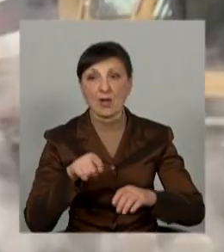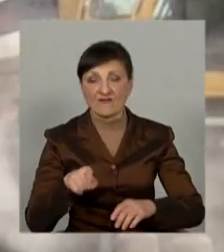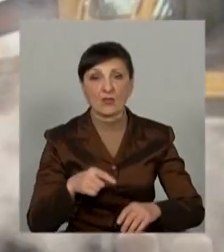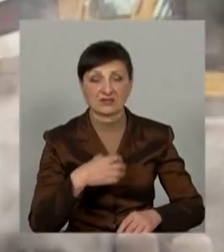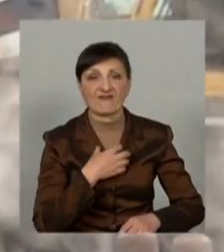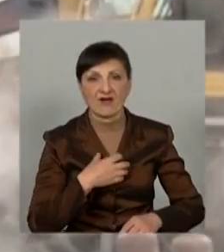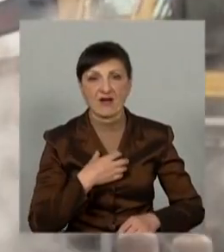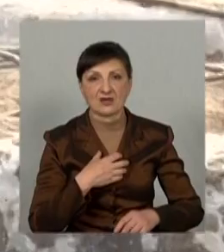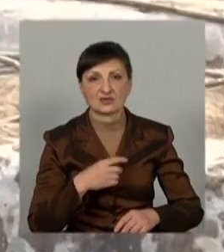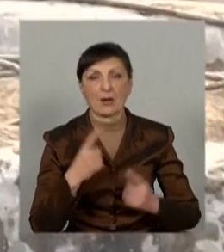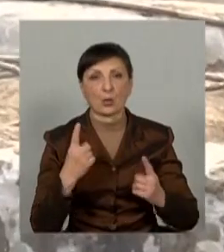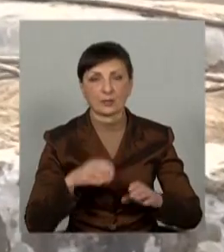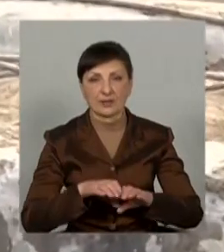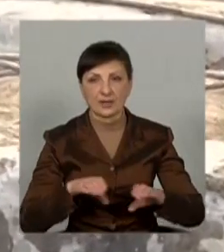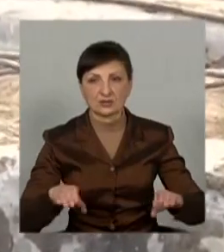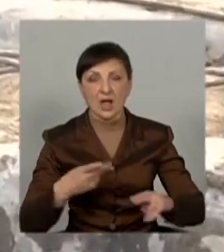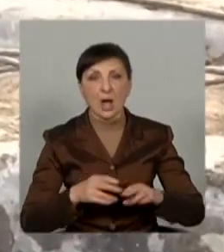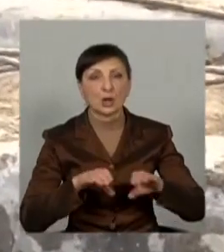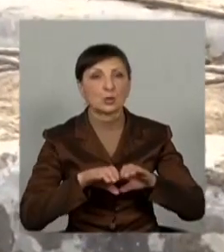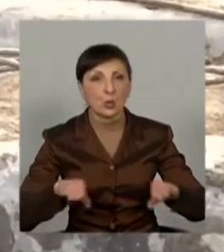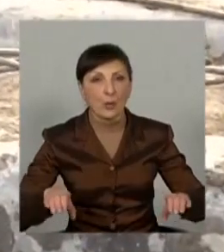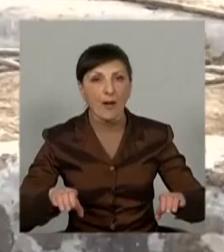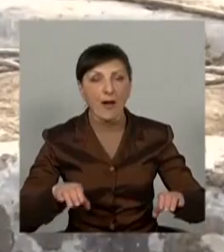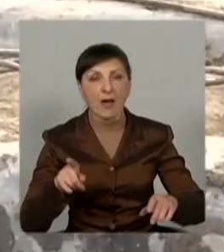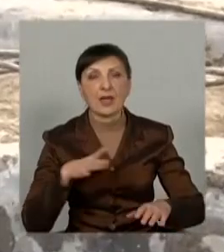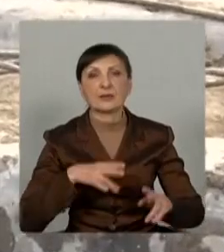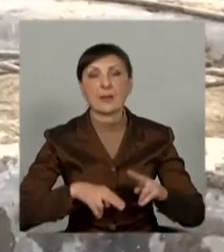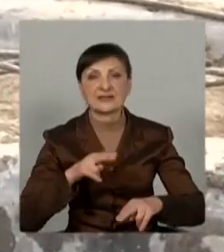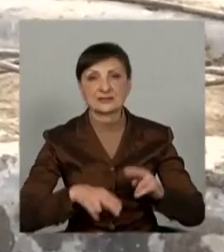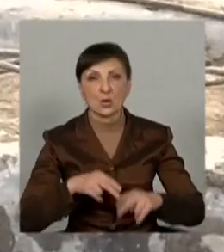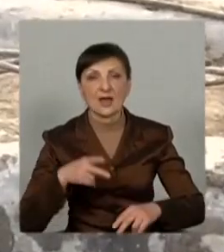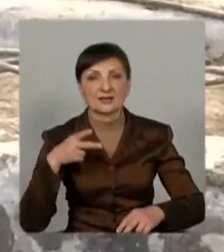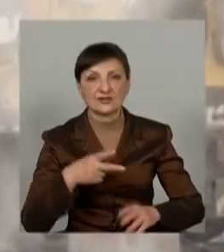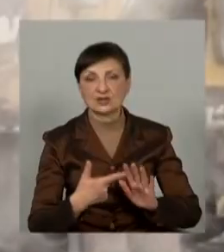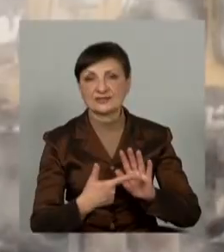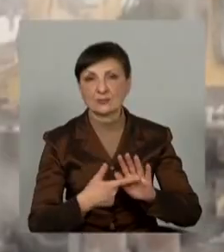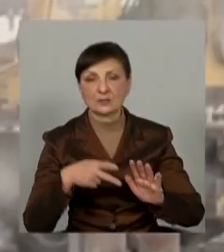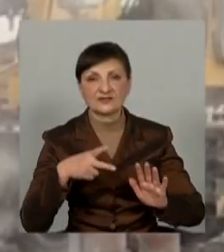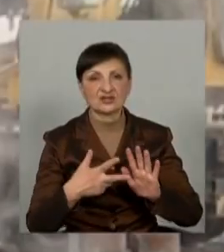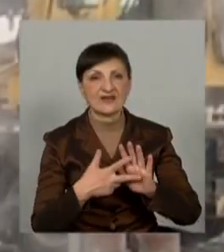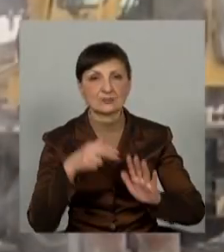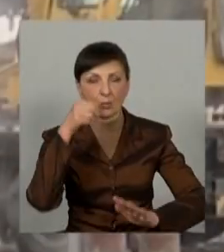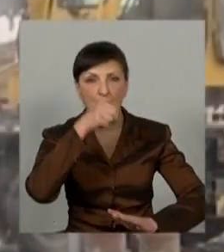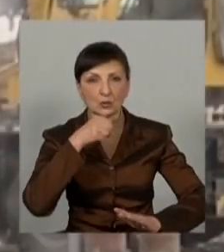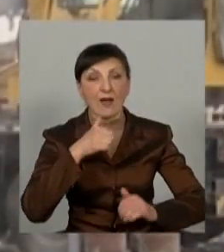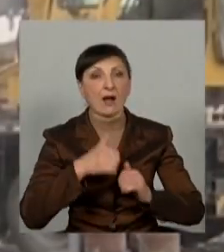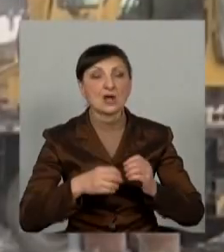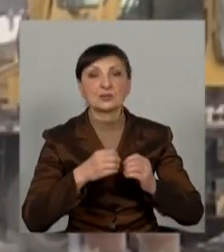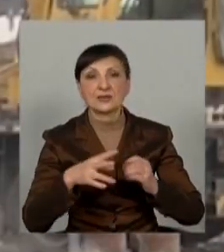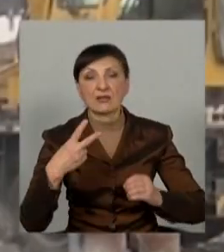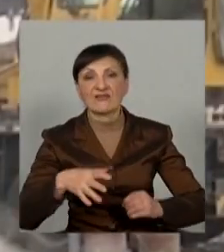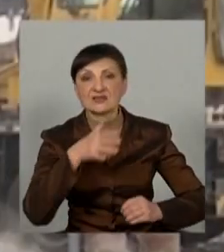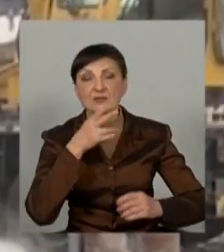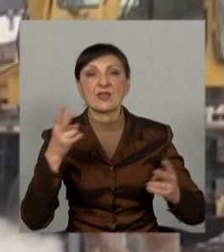из магистральных сетей. Эта труба ориентировочно была построена в 2007-2008 годах. Каждые 15-20